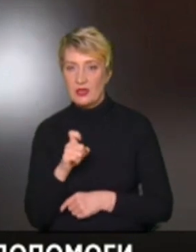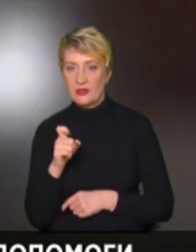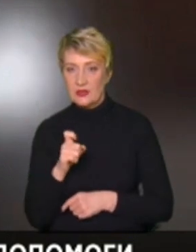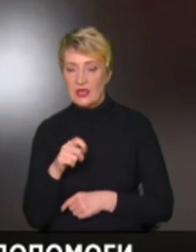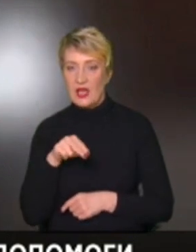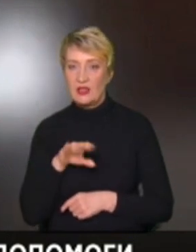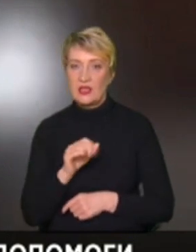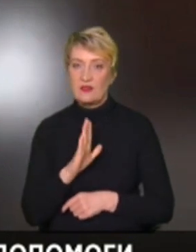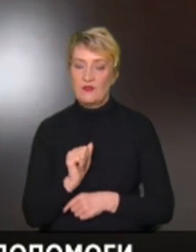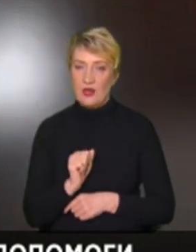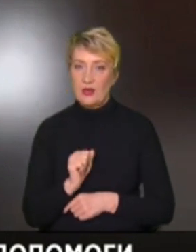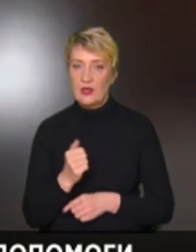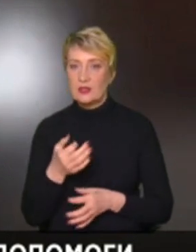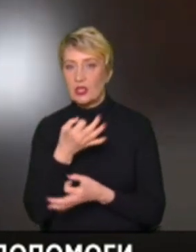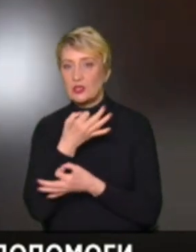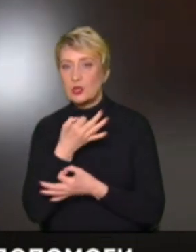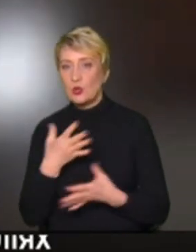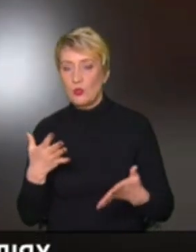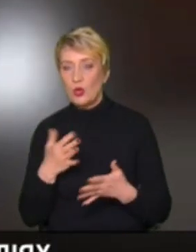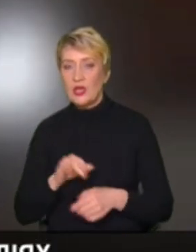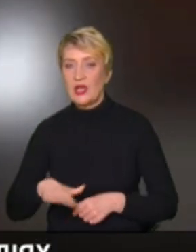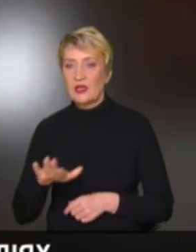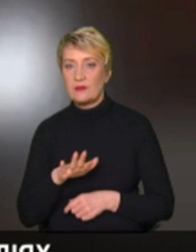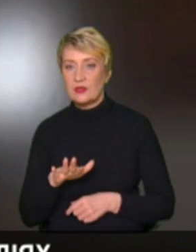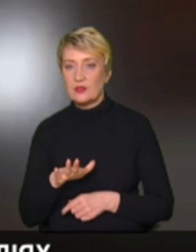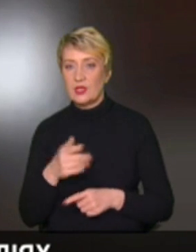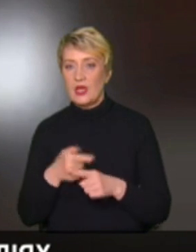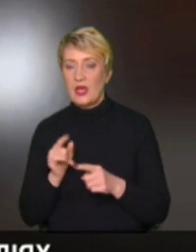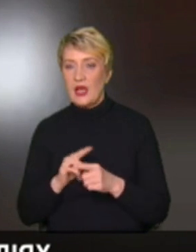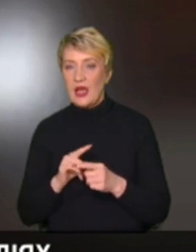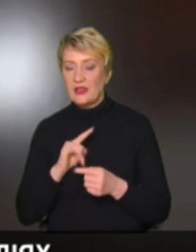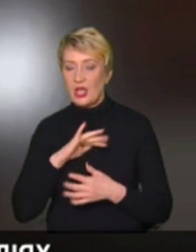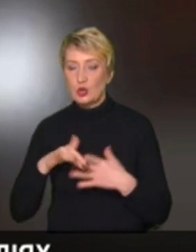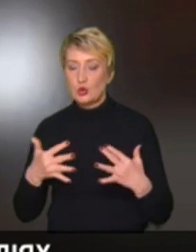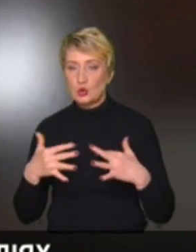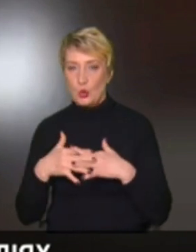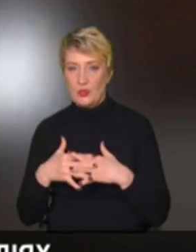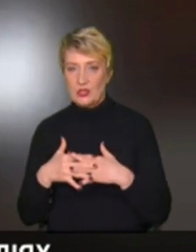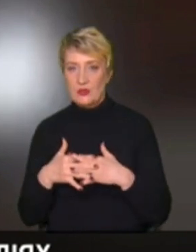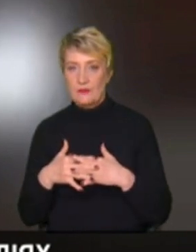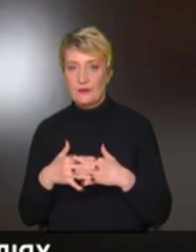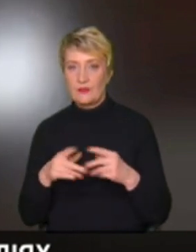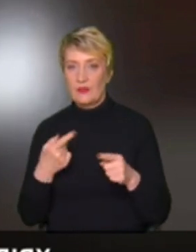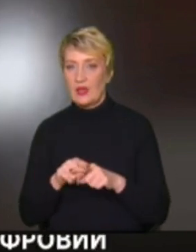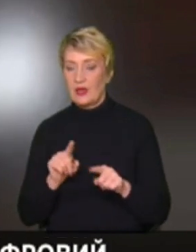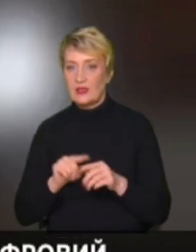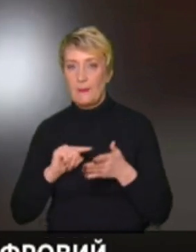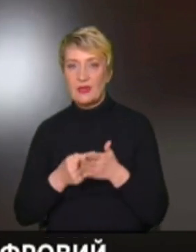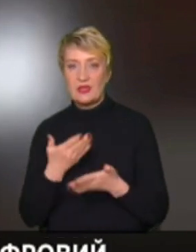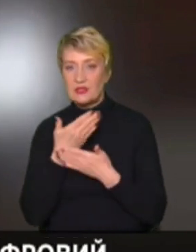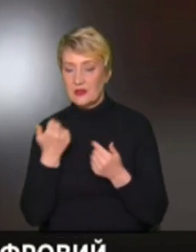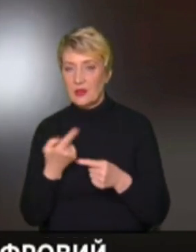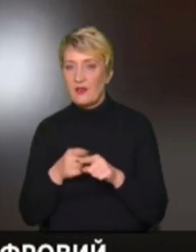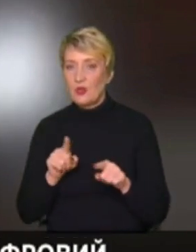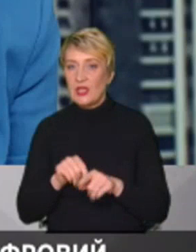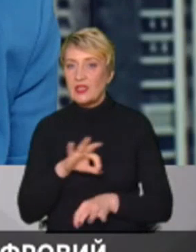Литви чи з будь-якої іншої країни, це вже суміш. І до суміші, по суті, претензій немає. Ну так, немає. Це такі схеми,